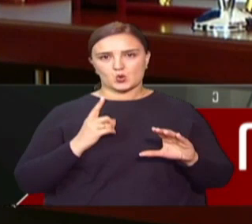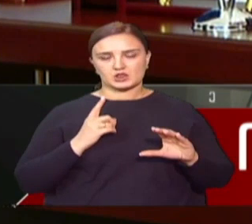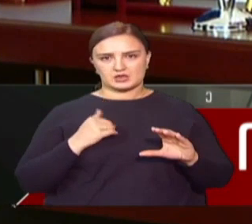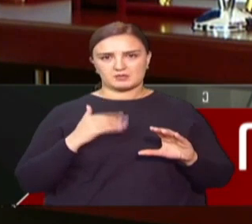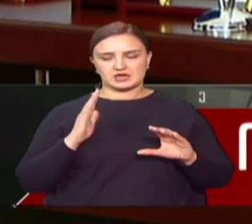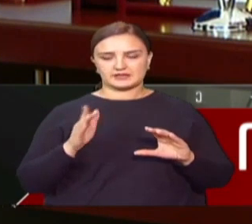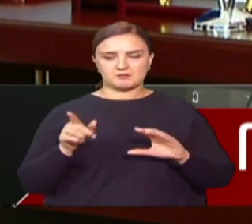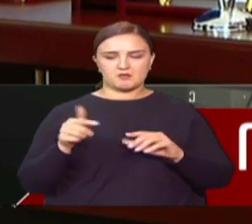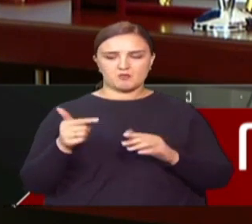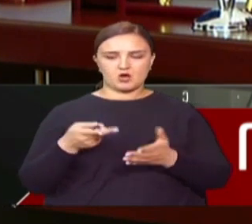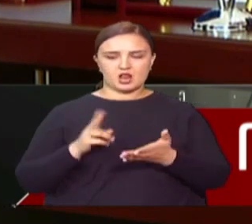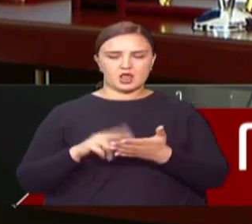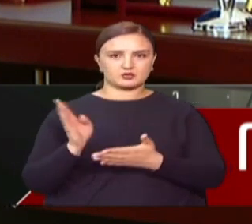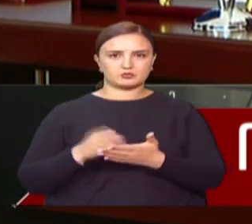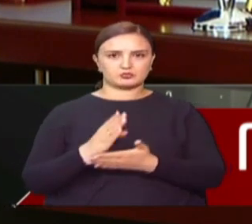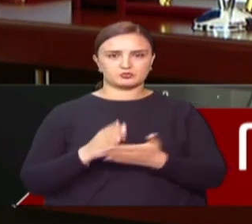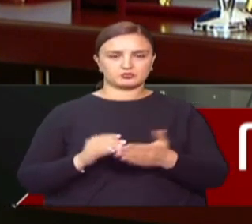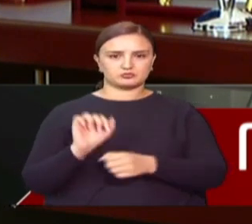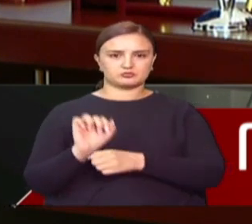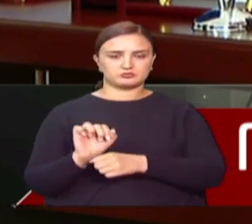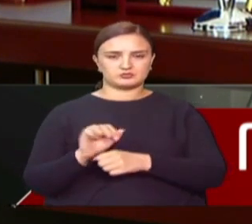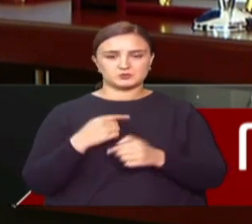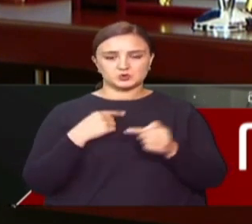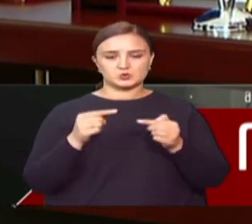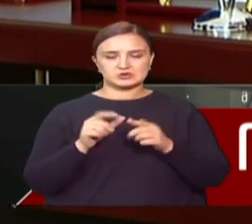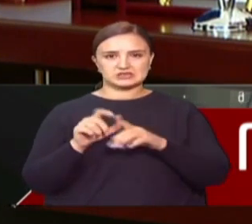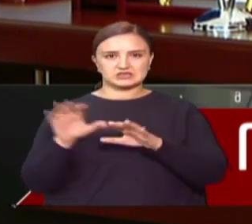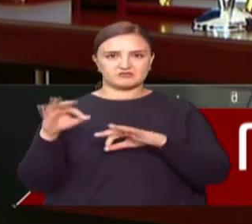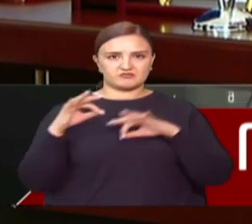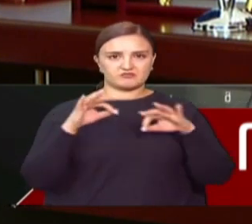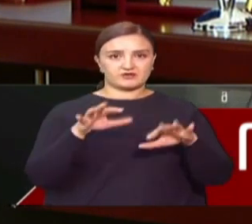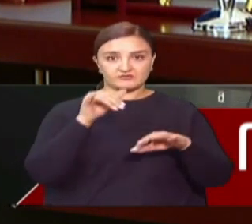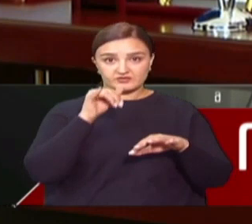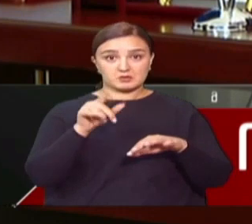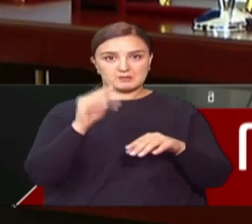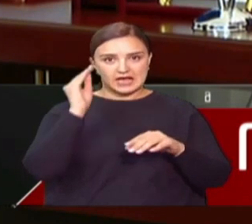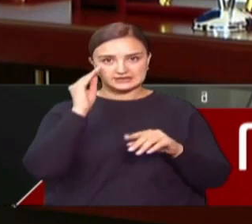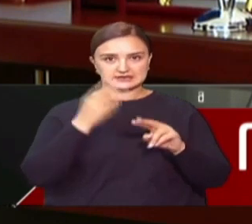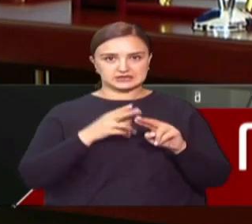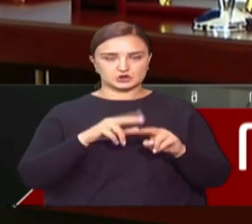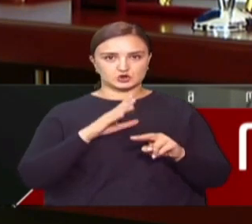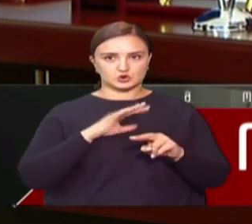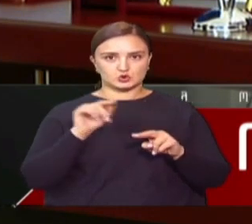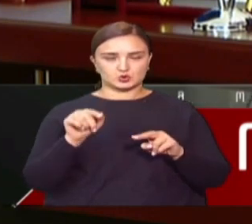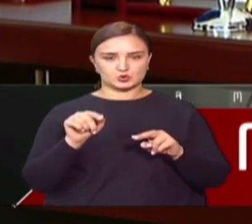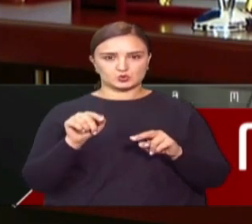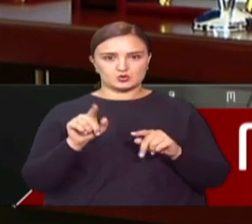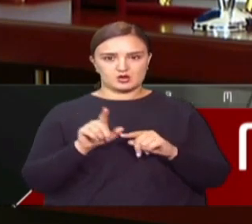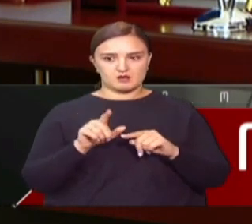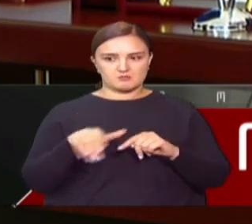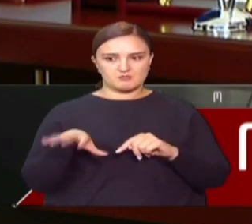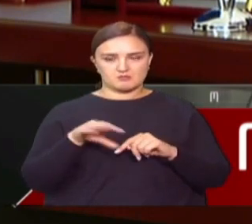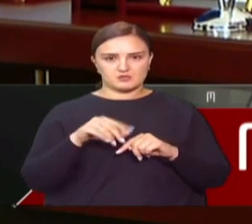შეუწყვეტ მოქალაქეობას ფარცხალაძეს. მაპატიეთ, თუ ზუსტ ციტირებას ვერ ვაკეთებ, მაგრამ არსი ეს იყო და ნიშნის მოგების უზარმაზარი, ასე ვთქვათ,